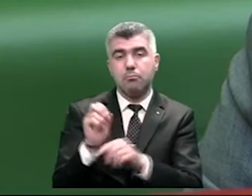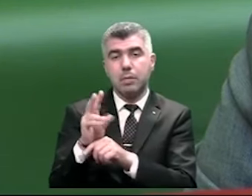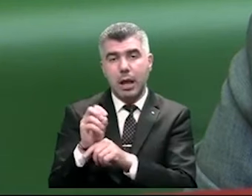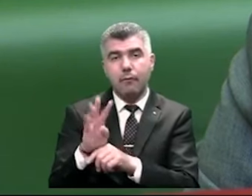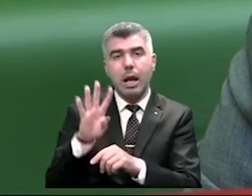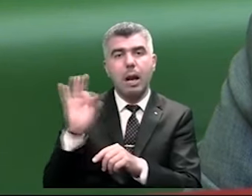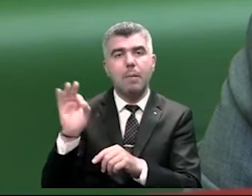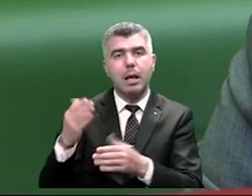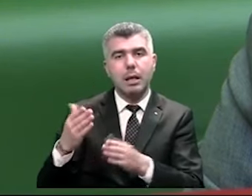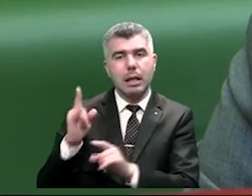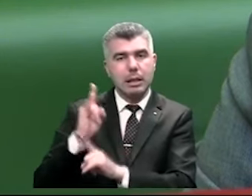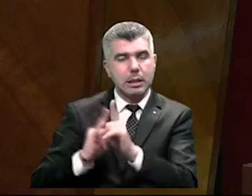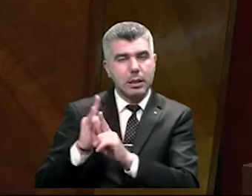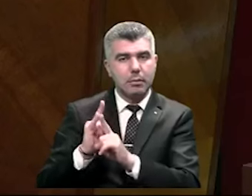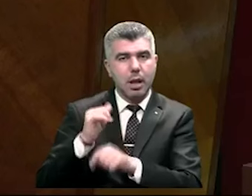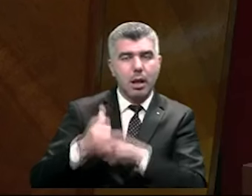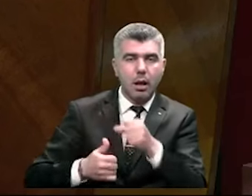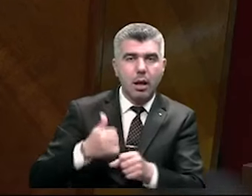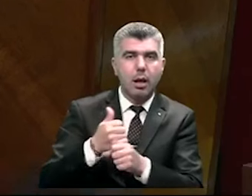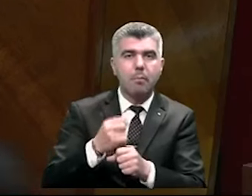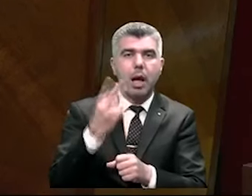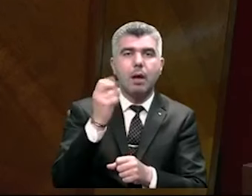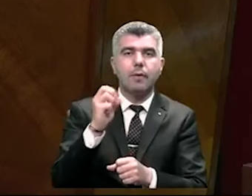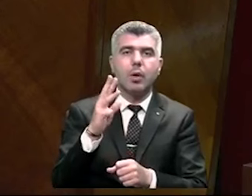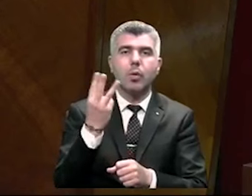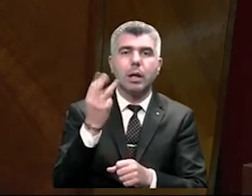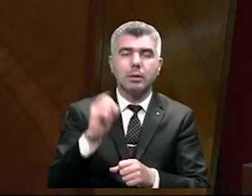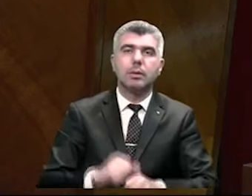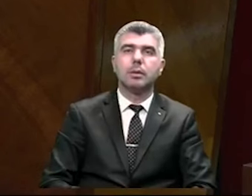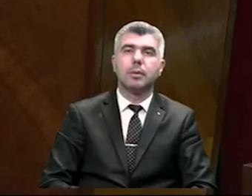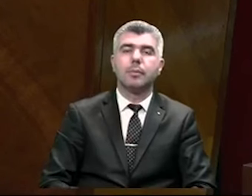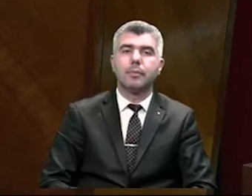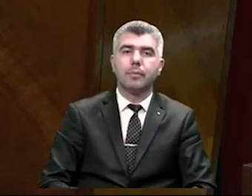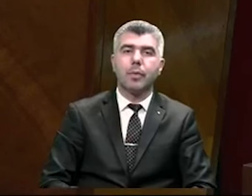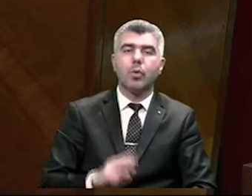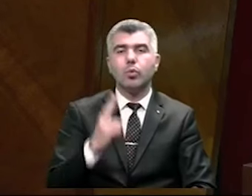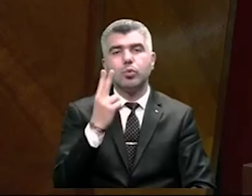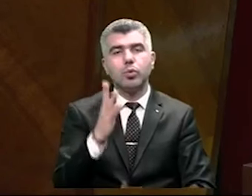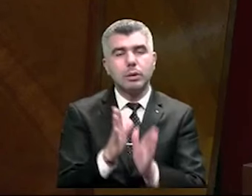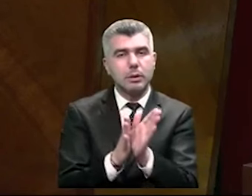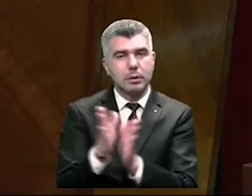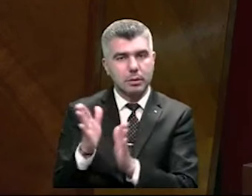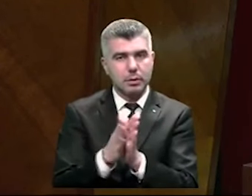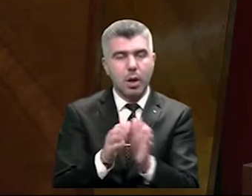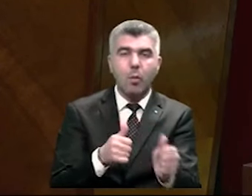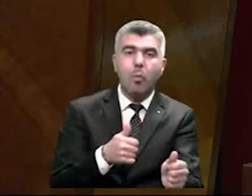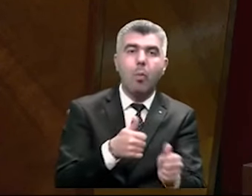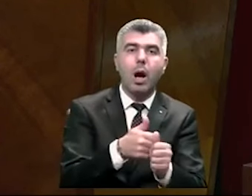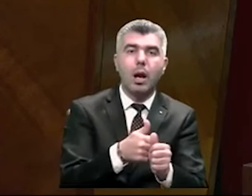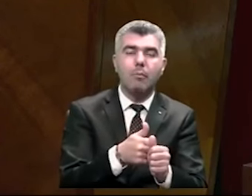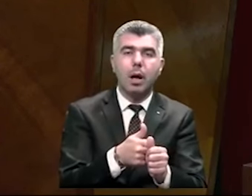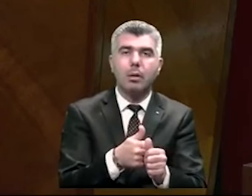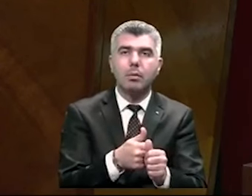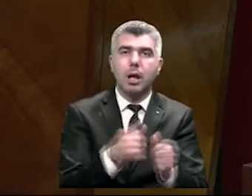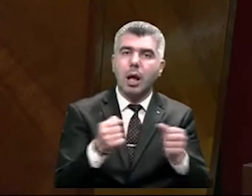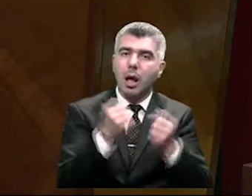40 من هنا لسنه 2030 بهدف جوج ديال الحوايج مواكبه النمو